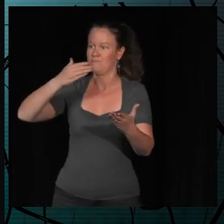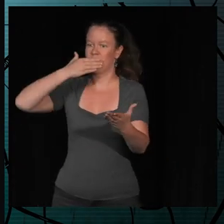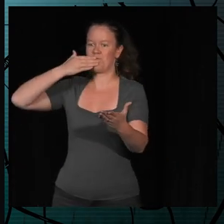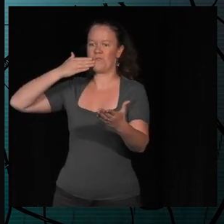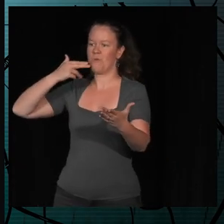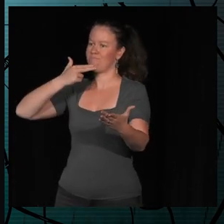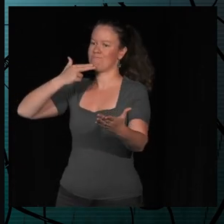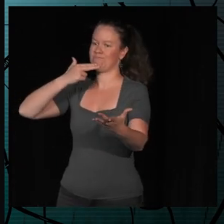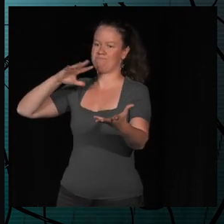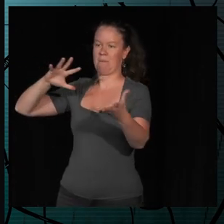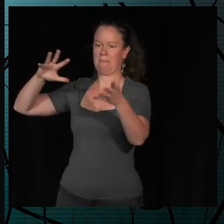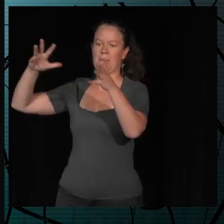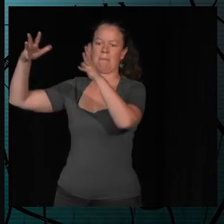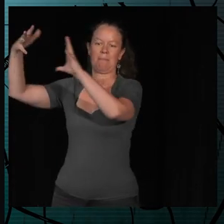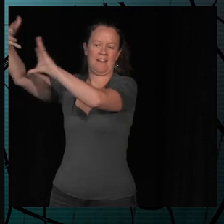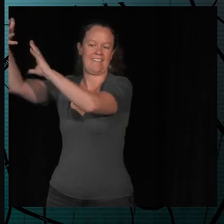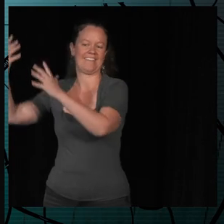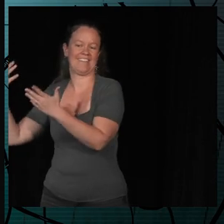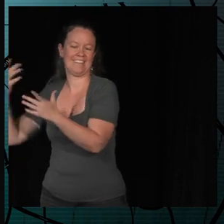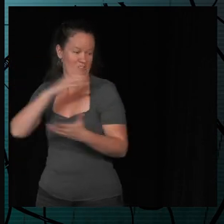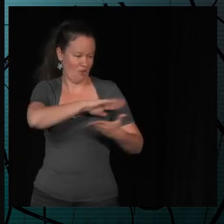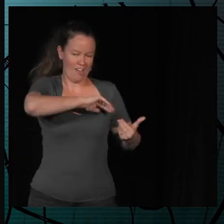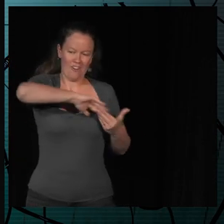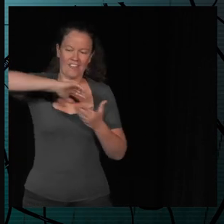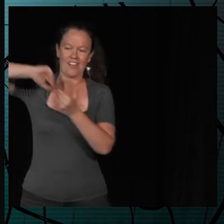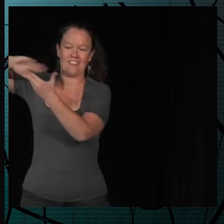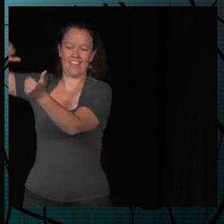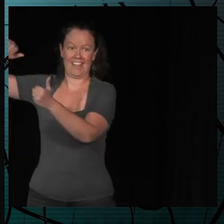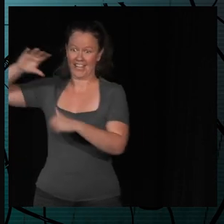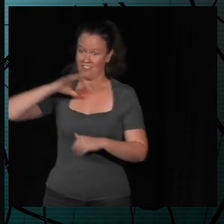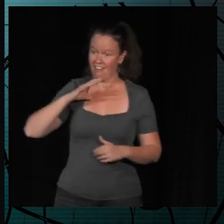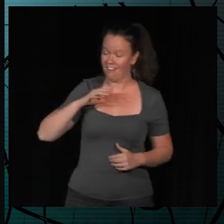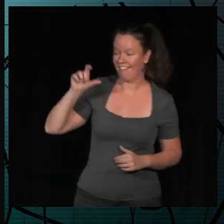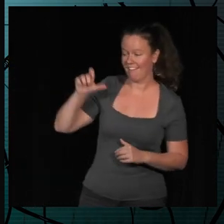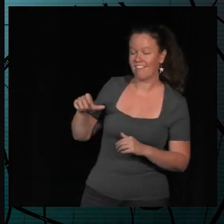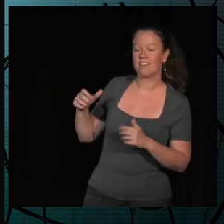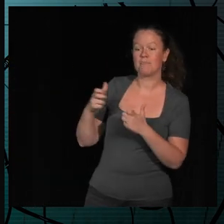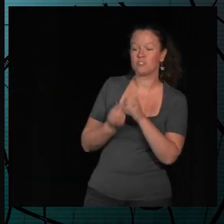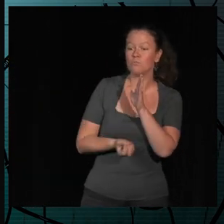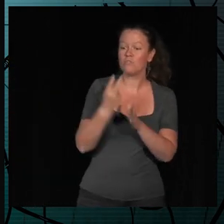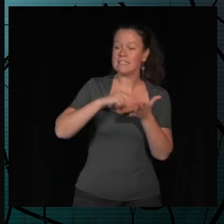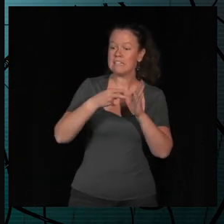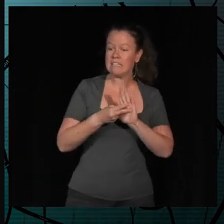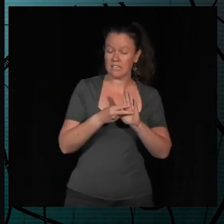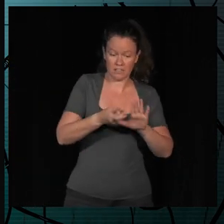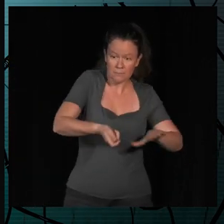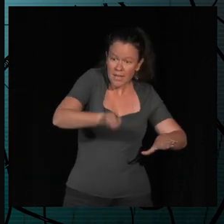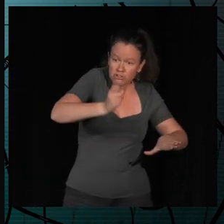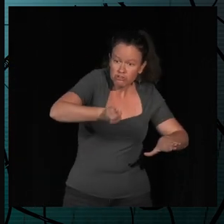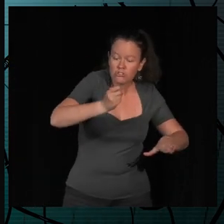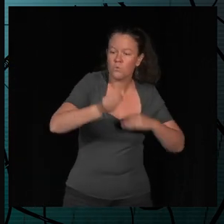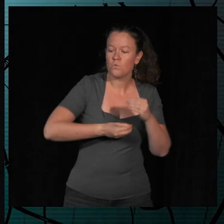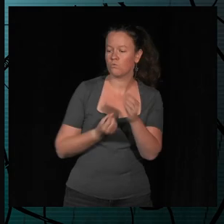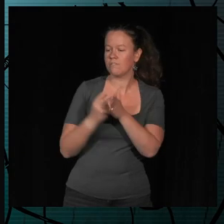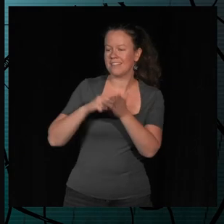à perfectionner les innovations et il paraît d'après les ethnologues que les nouvelles techniques de chasse de pêche et cetera dans toutes les cultures